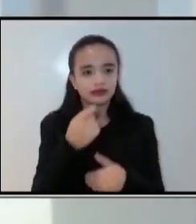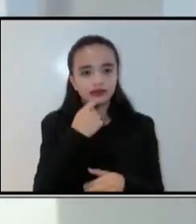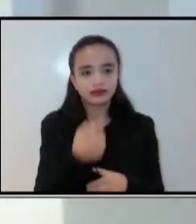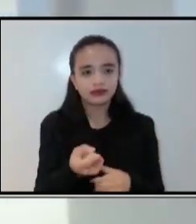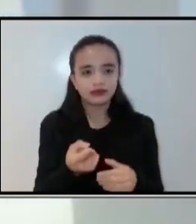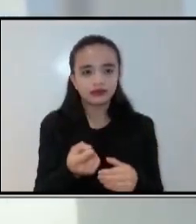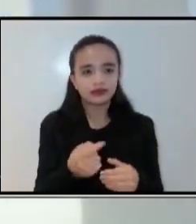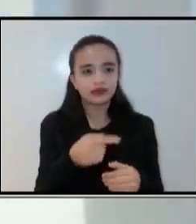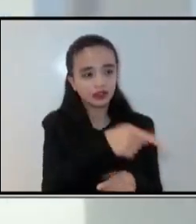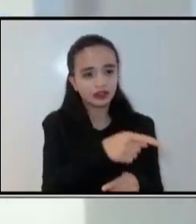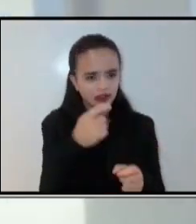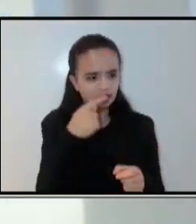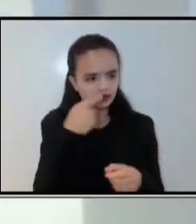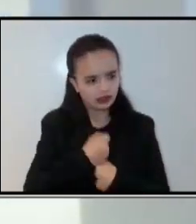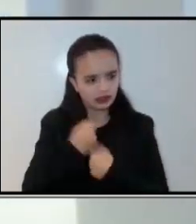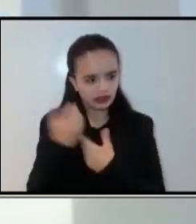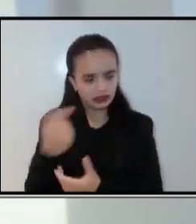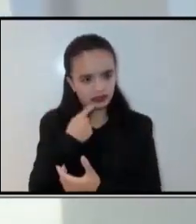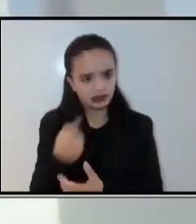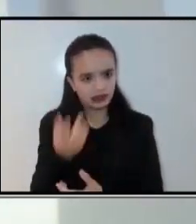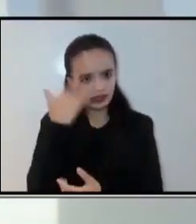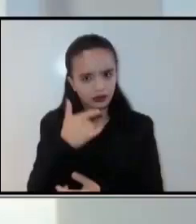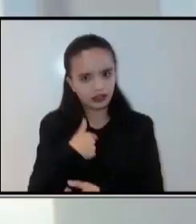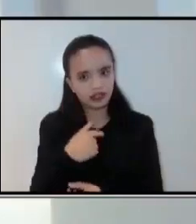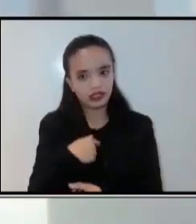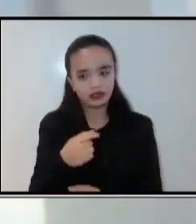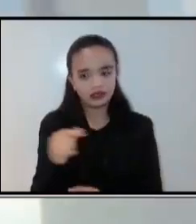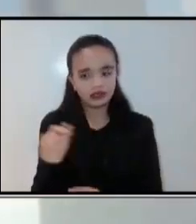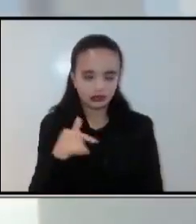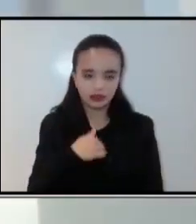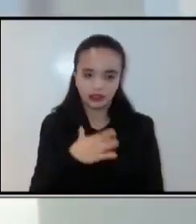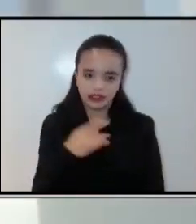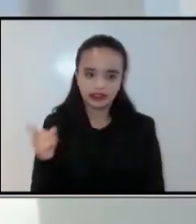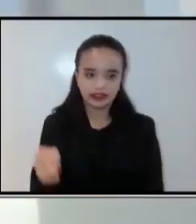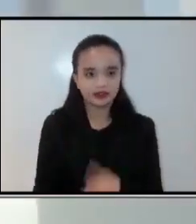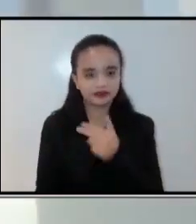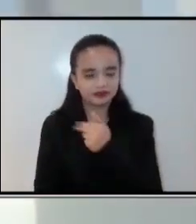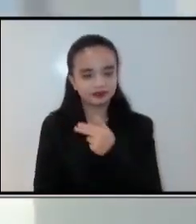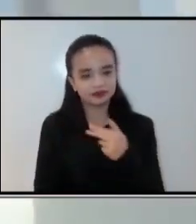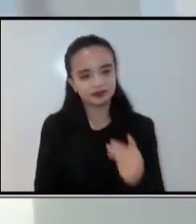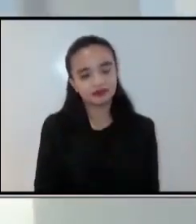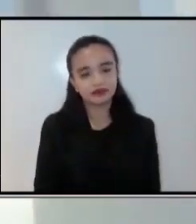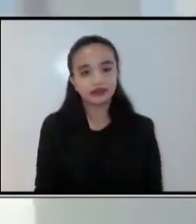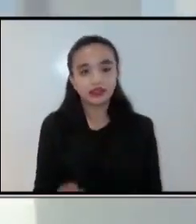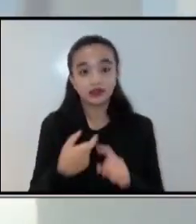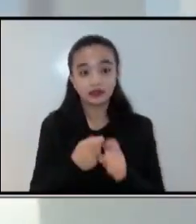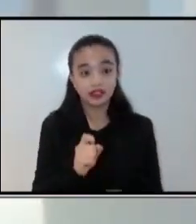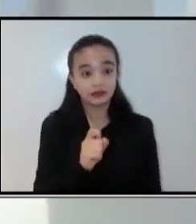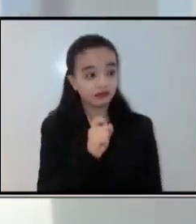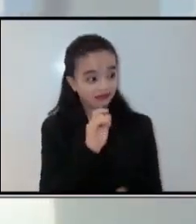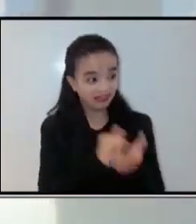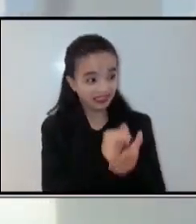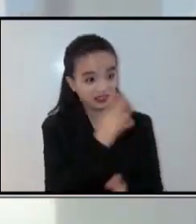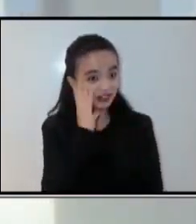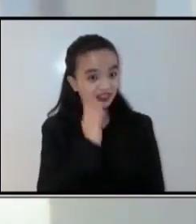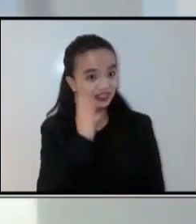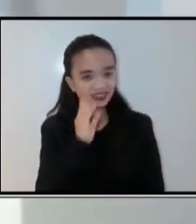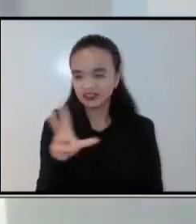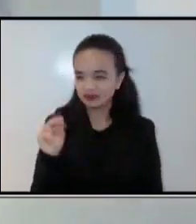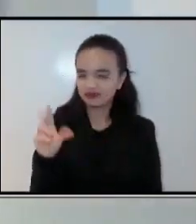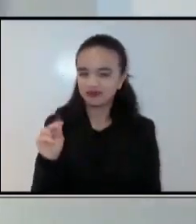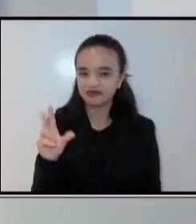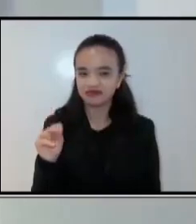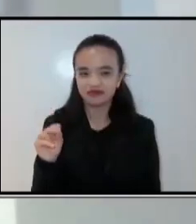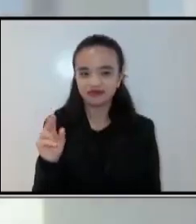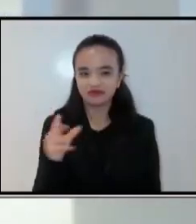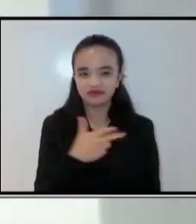sabihin mo na, kasi gusto rin naman kita. Parang ganun ba? Based from experience ba yan? Ay, hindi.